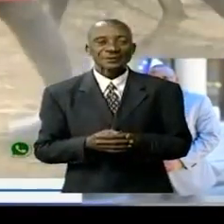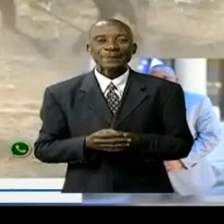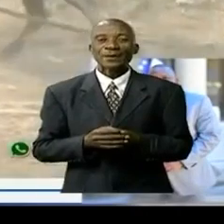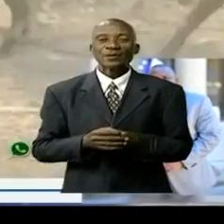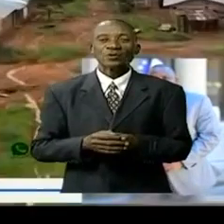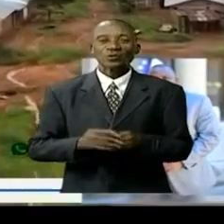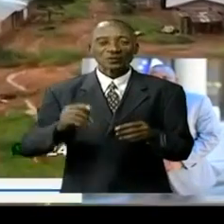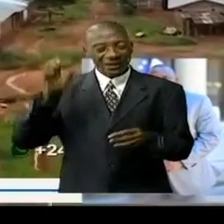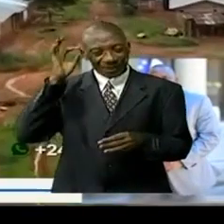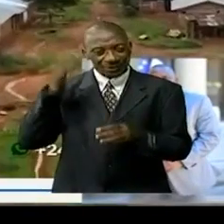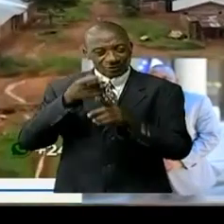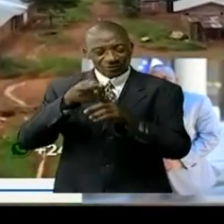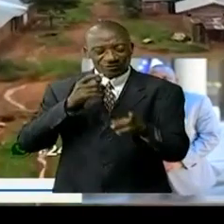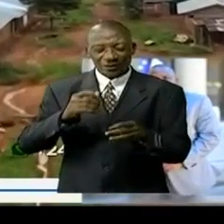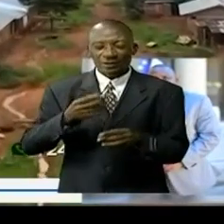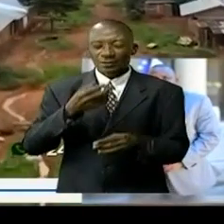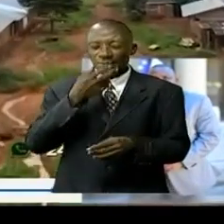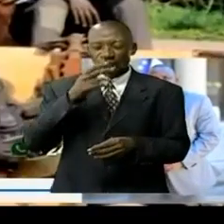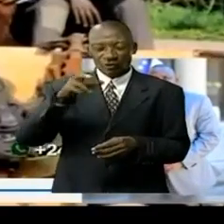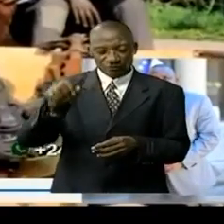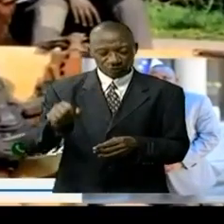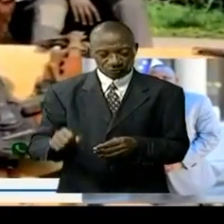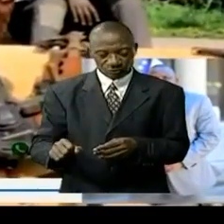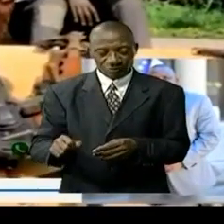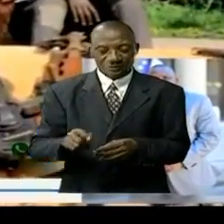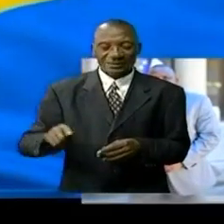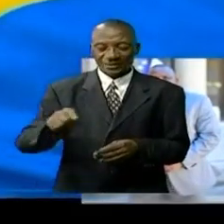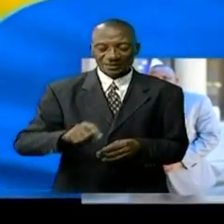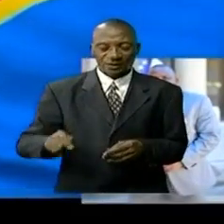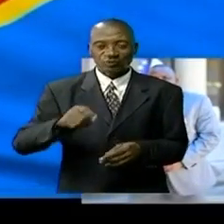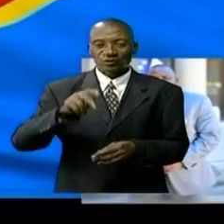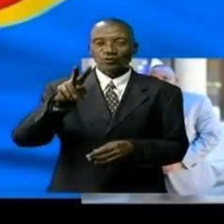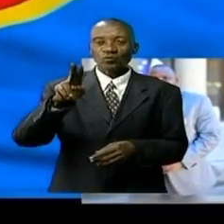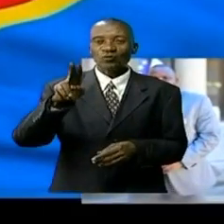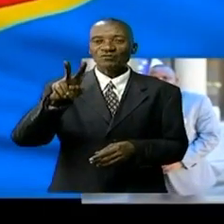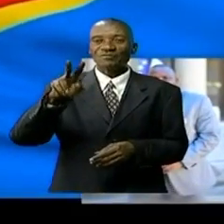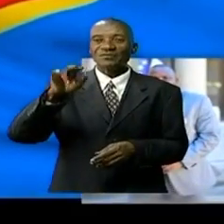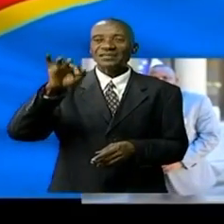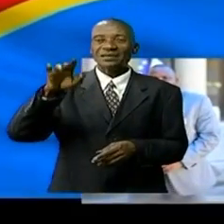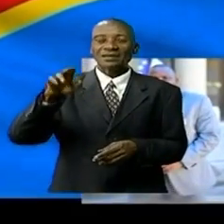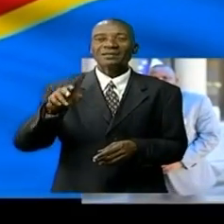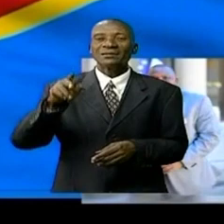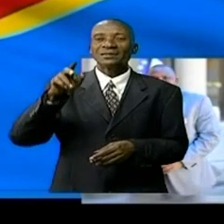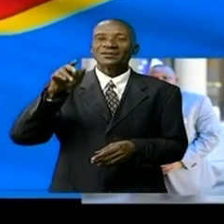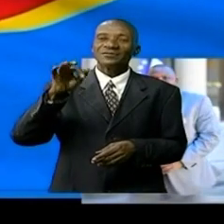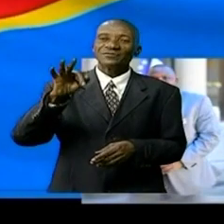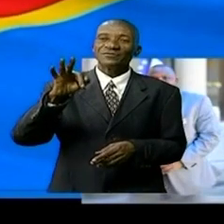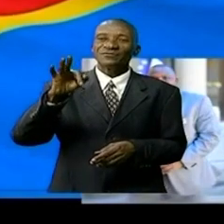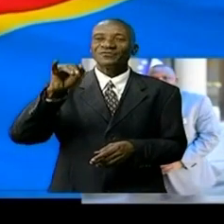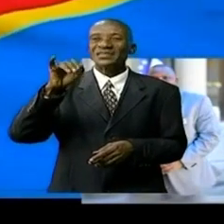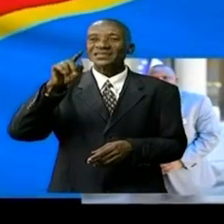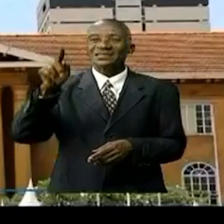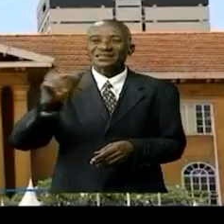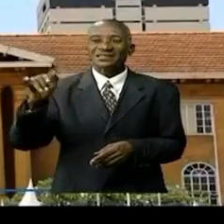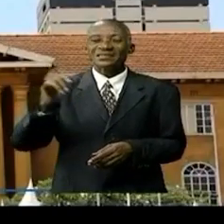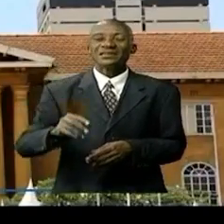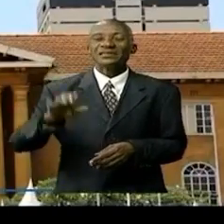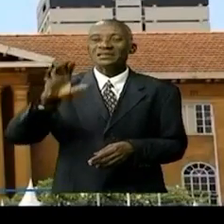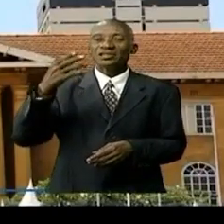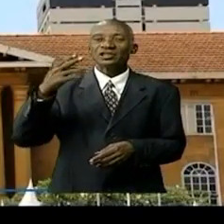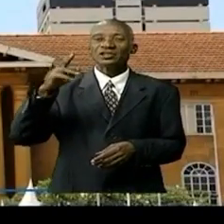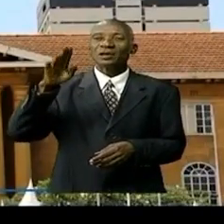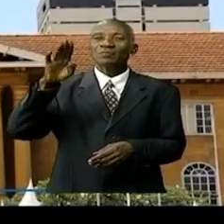Sud Kivu, principalement des territoires d'Uvira, Fizi, Mwenga, Shabunda et les hauts plateaux de